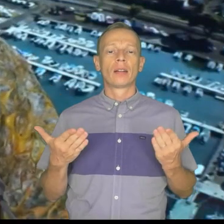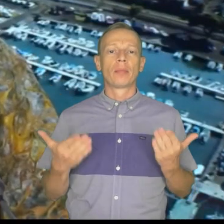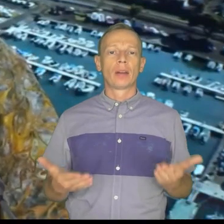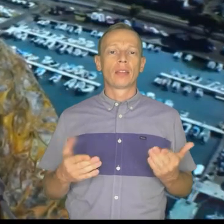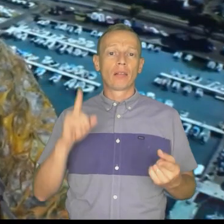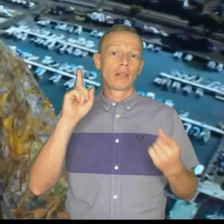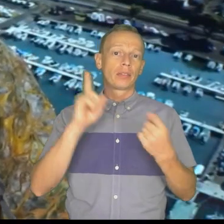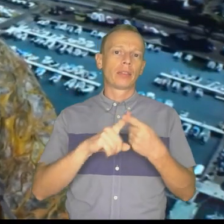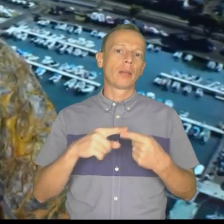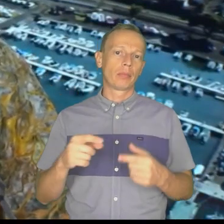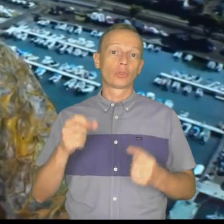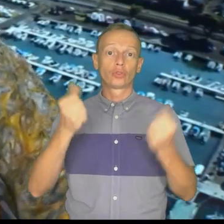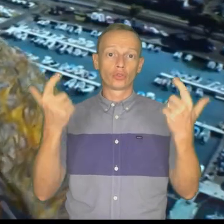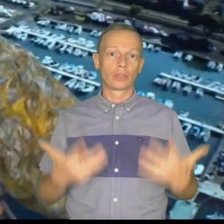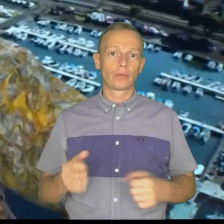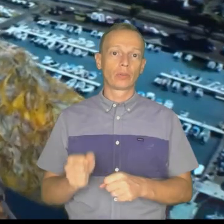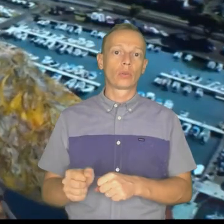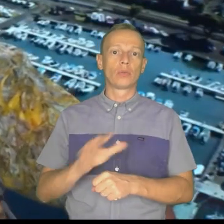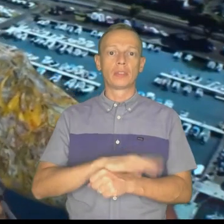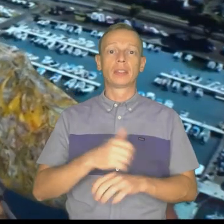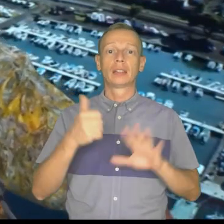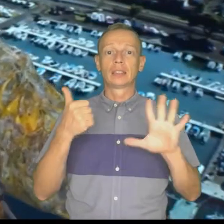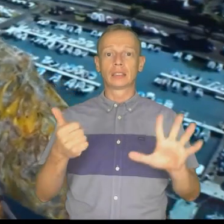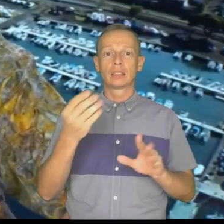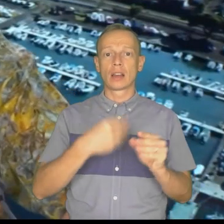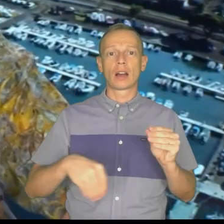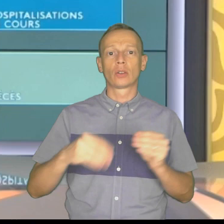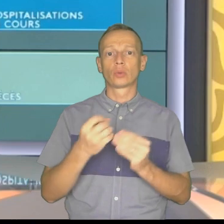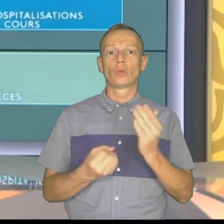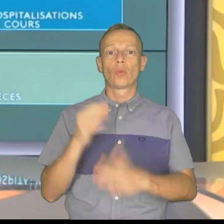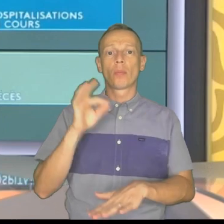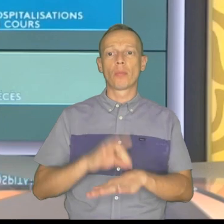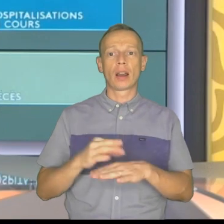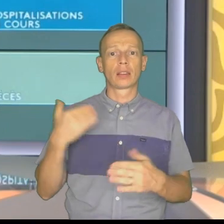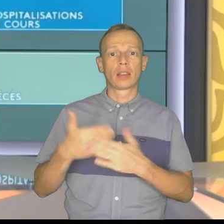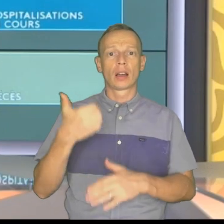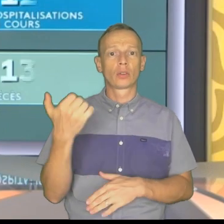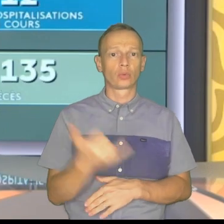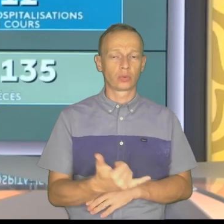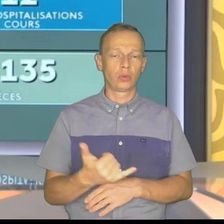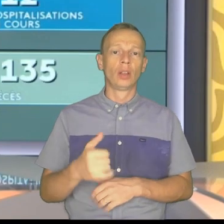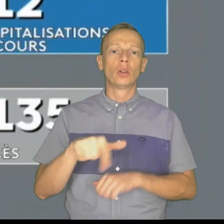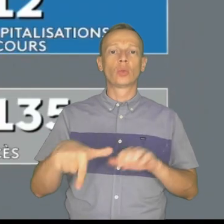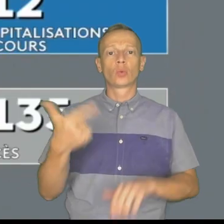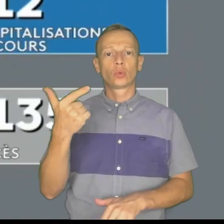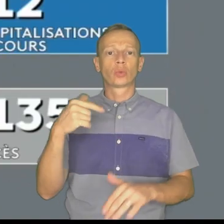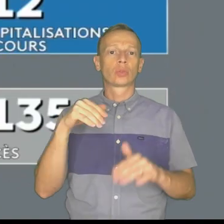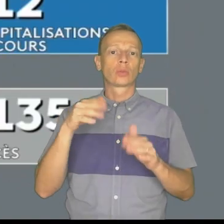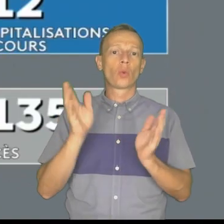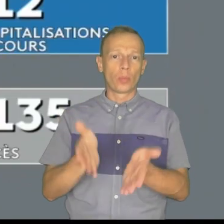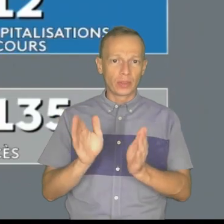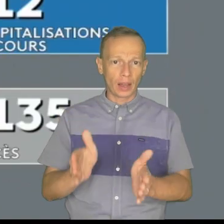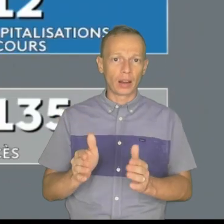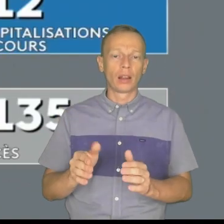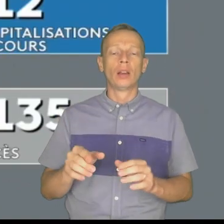présent notre carré épidémiologique du jour. 6 nouveaux cas en 24 heures, 12 hospitalisations, dont 5